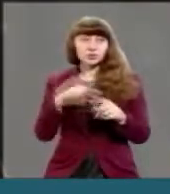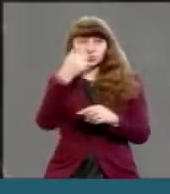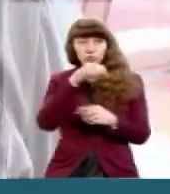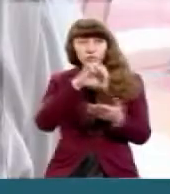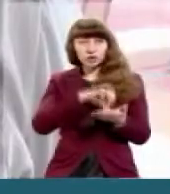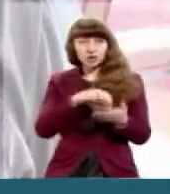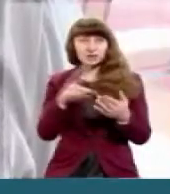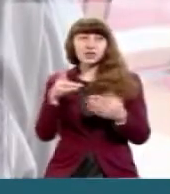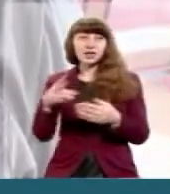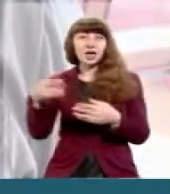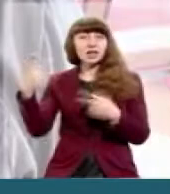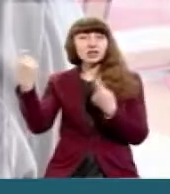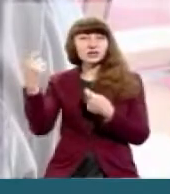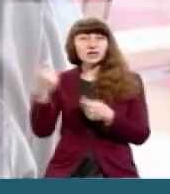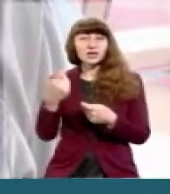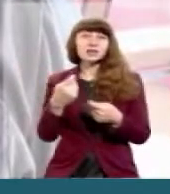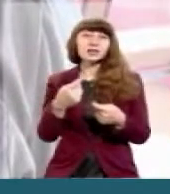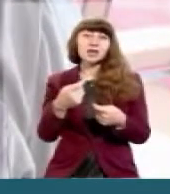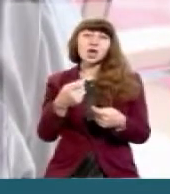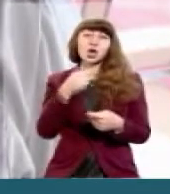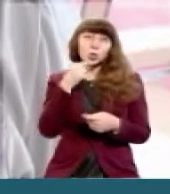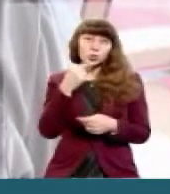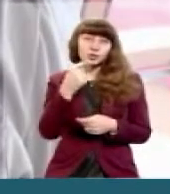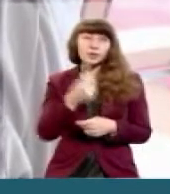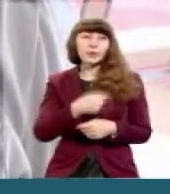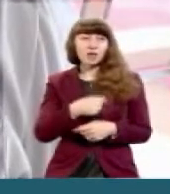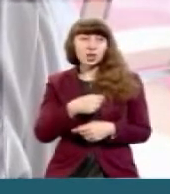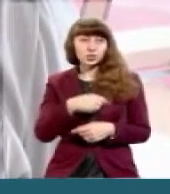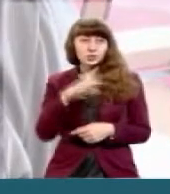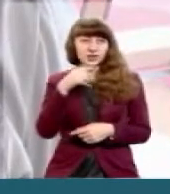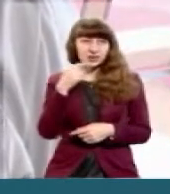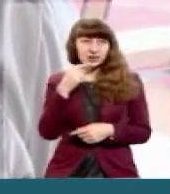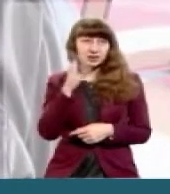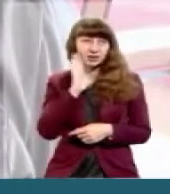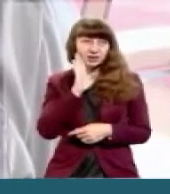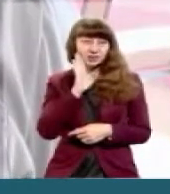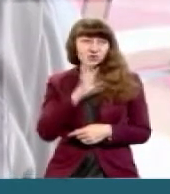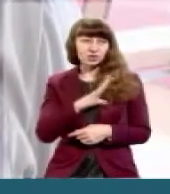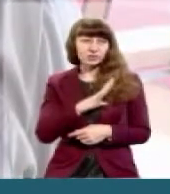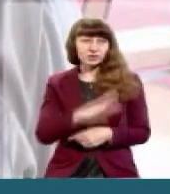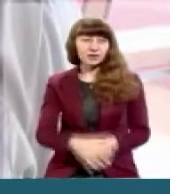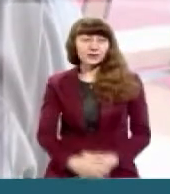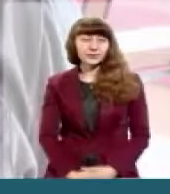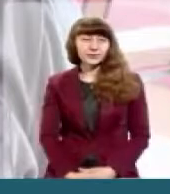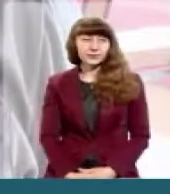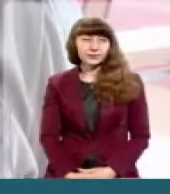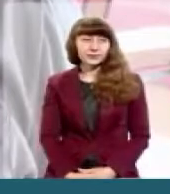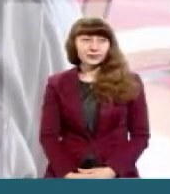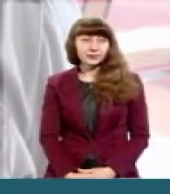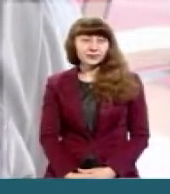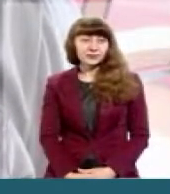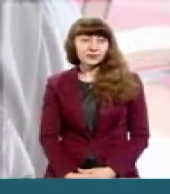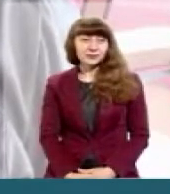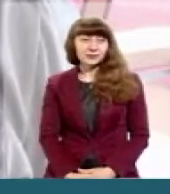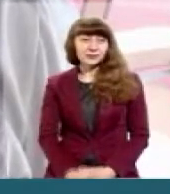де қатысты. Если в прежние годы мы проводили его только среди девушек. Биылғы өтетін сайысты мейлінше өзгеше қылуға